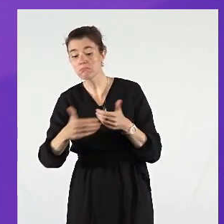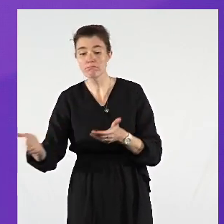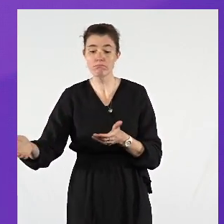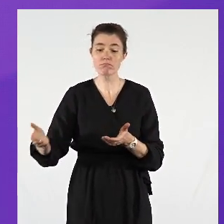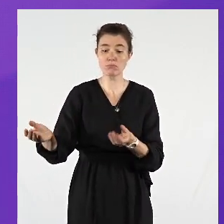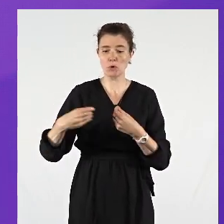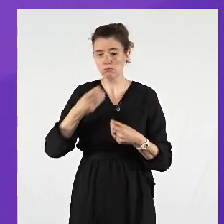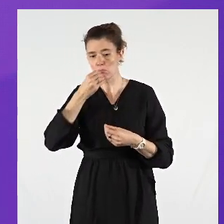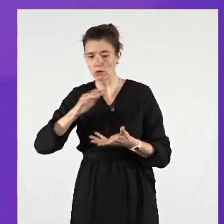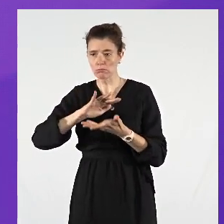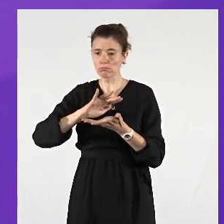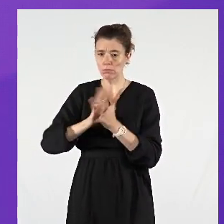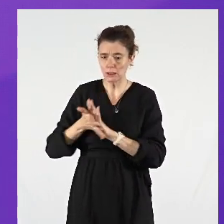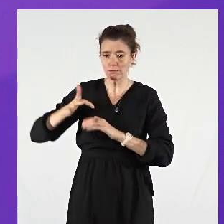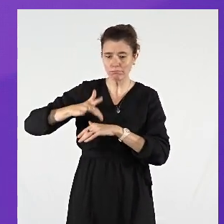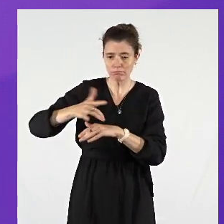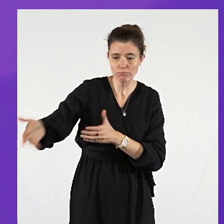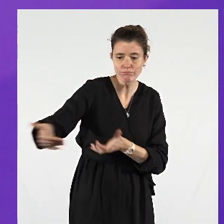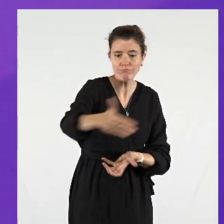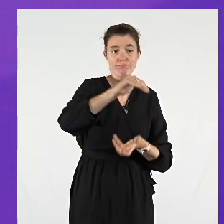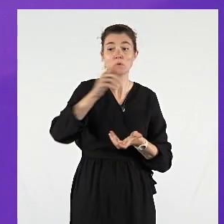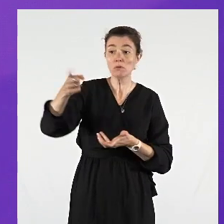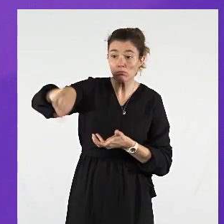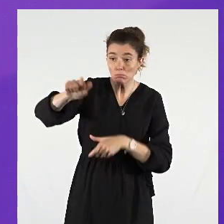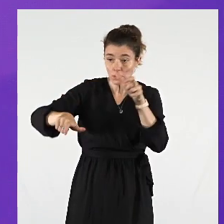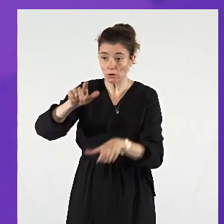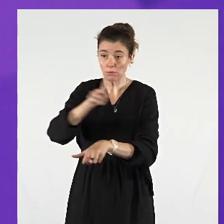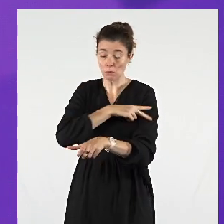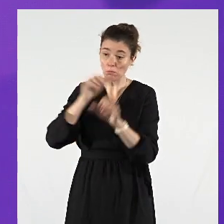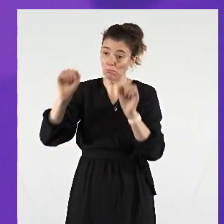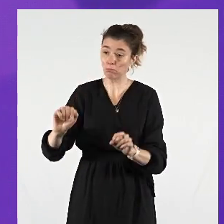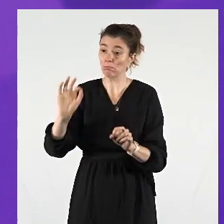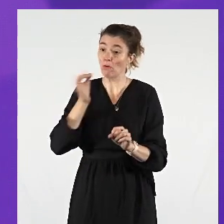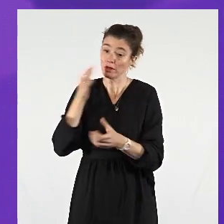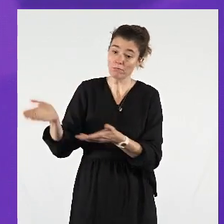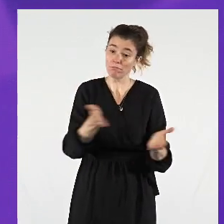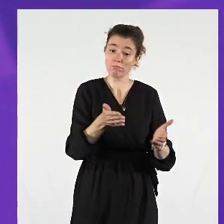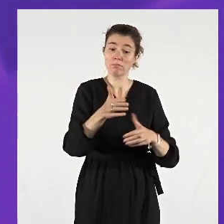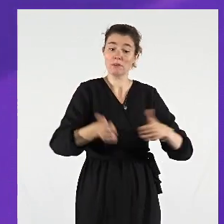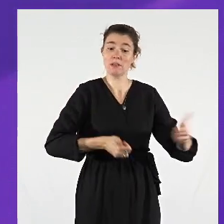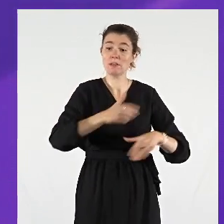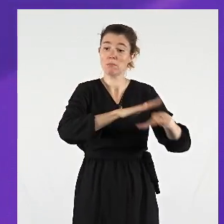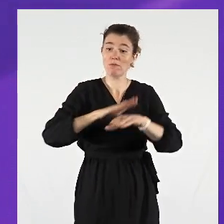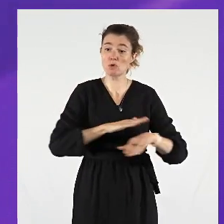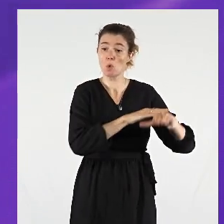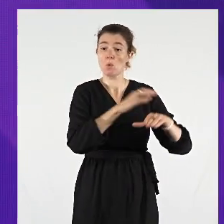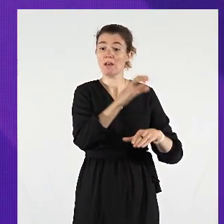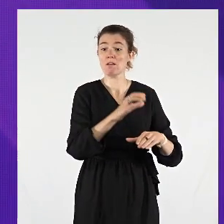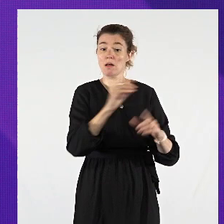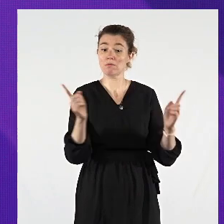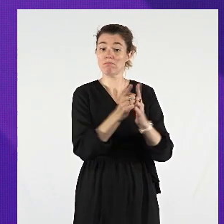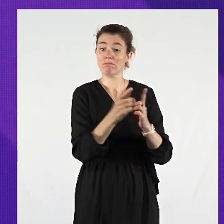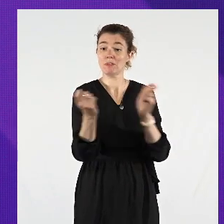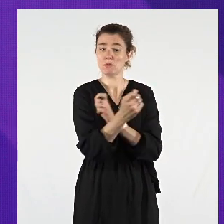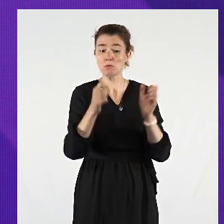pratiques. Donc n'hésitez pas en tant qu'employeur à vous rapprocher du service prévention de votre CARSAT pour discuter aussi de ce qu'il est possible à mettre en œuvre. Dernière question,